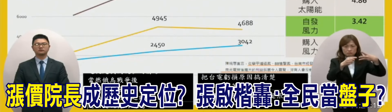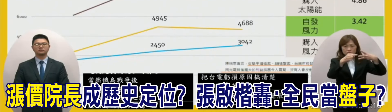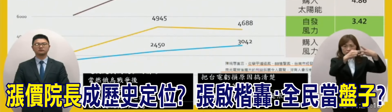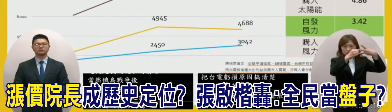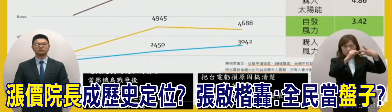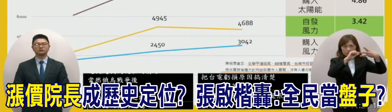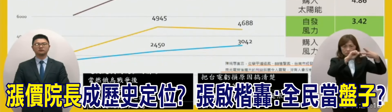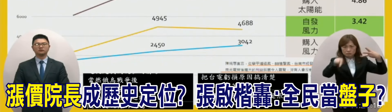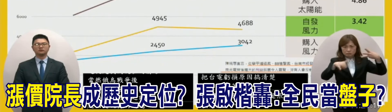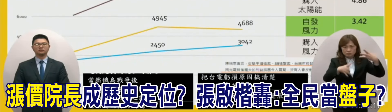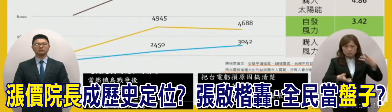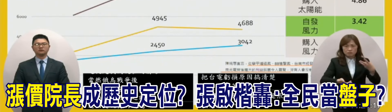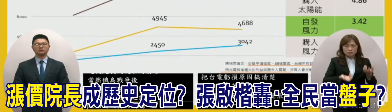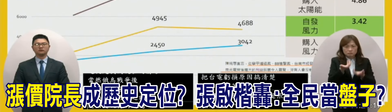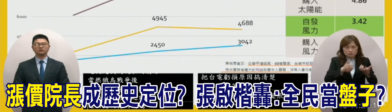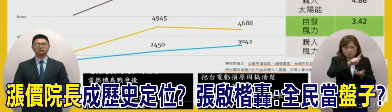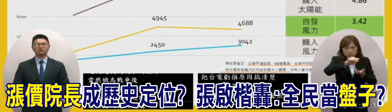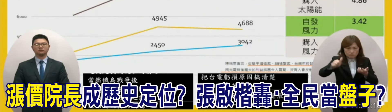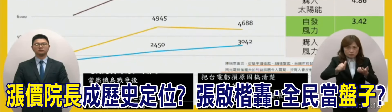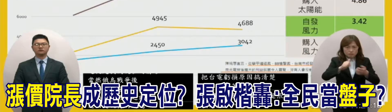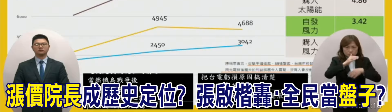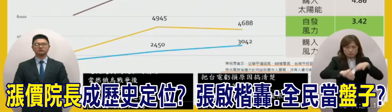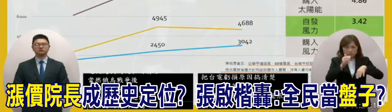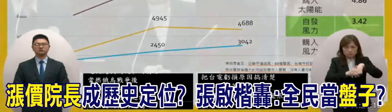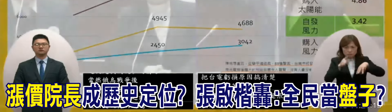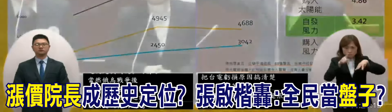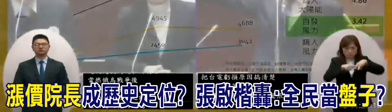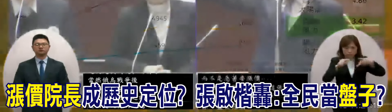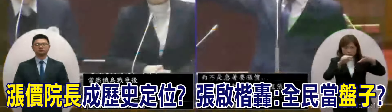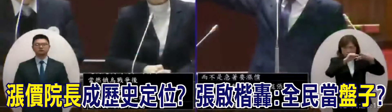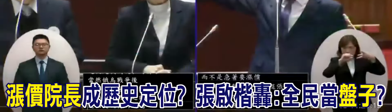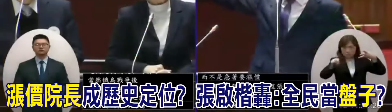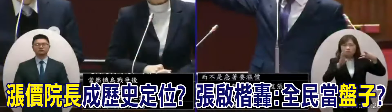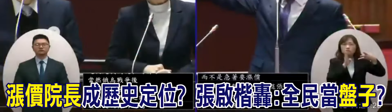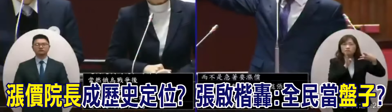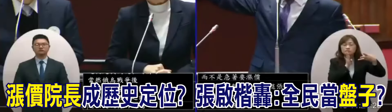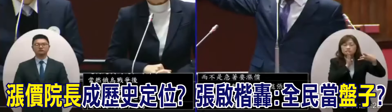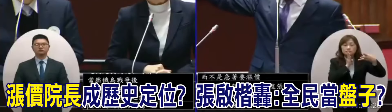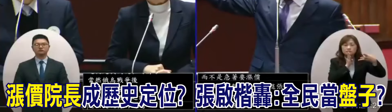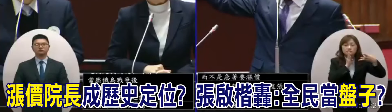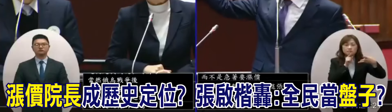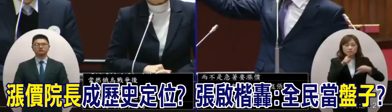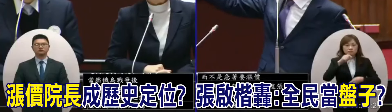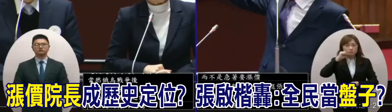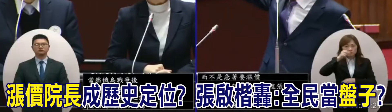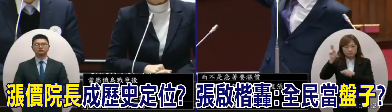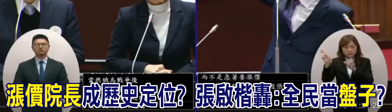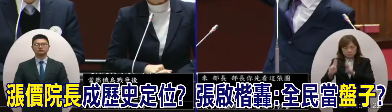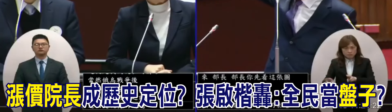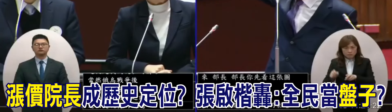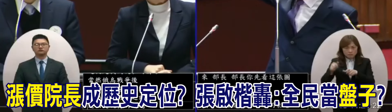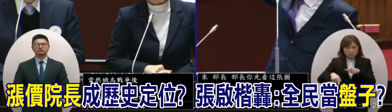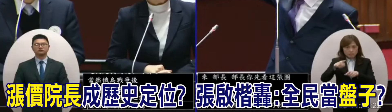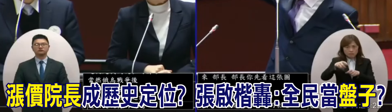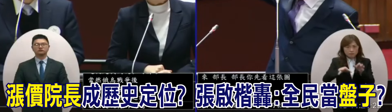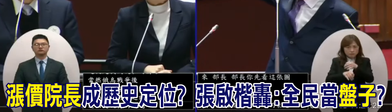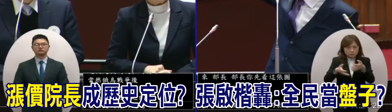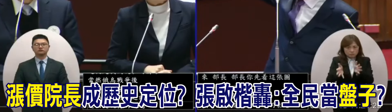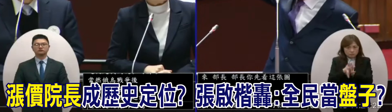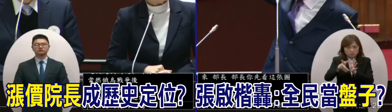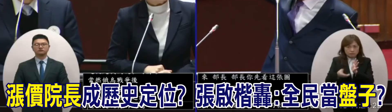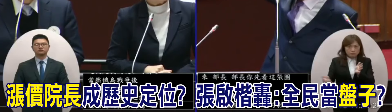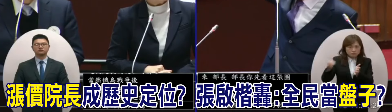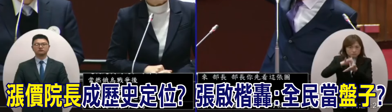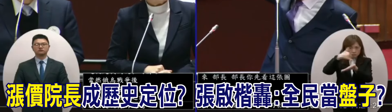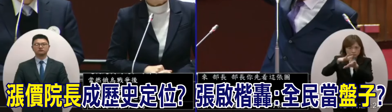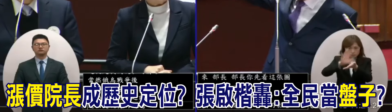料成本，对不对？这是你们台电跟经济部的决算书里面的资料。燃料成